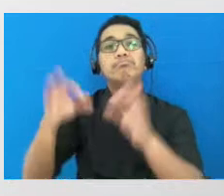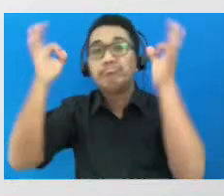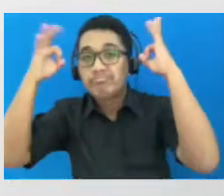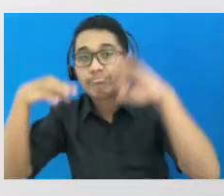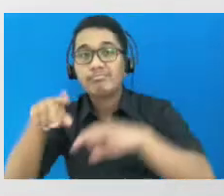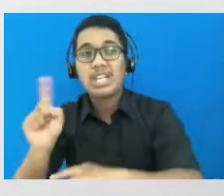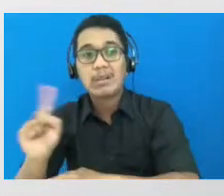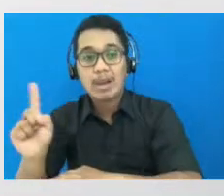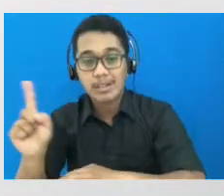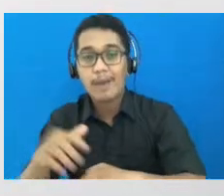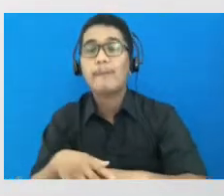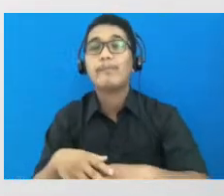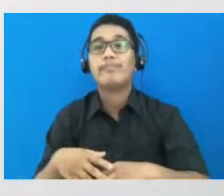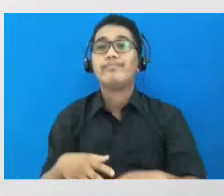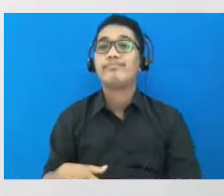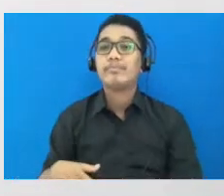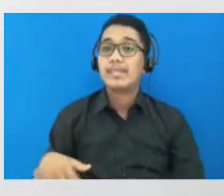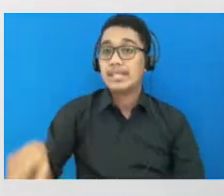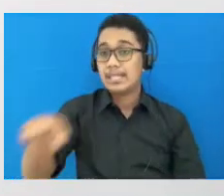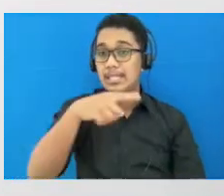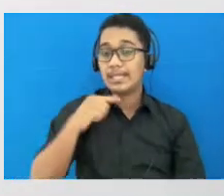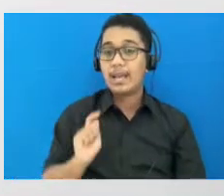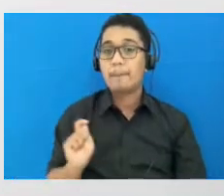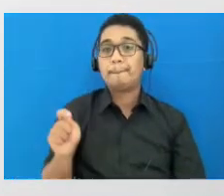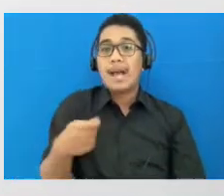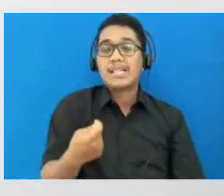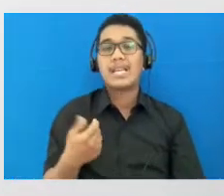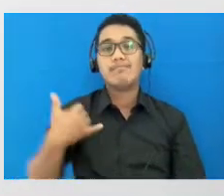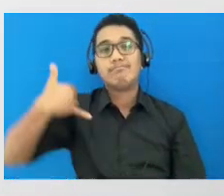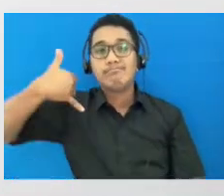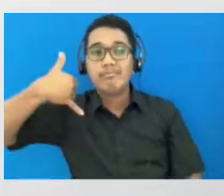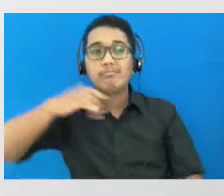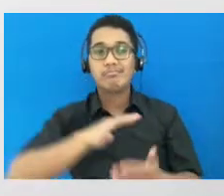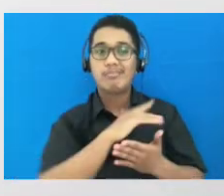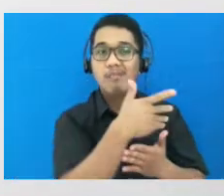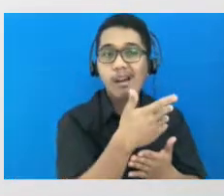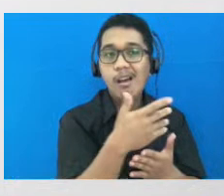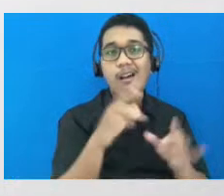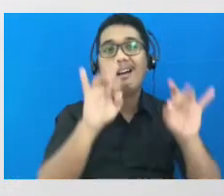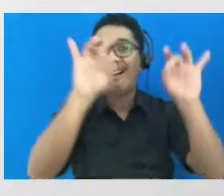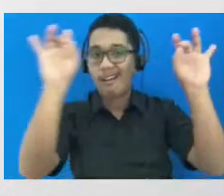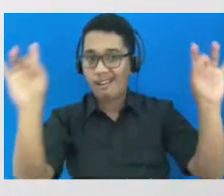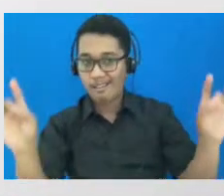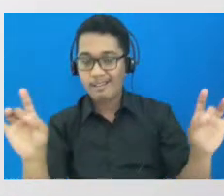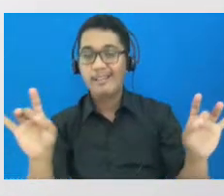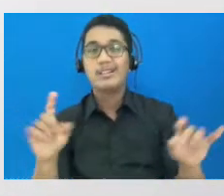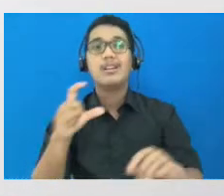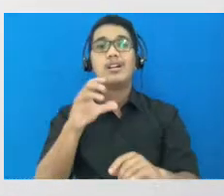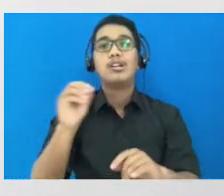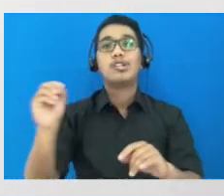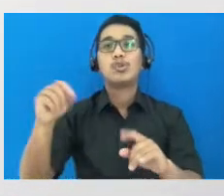mana, kita menggunakan device apa, dan lain-lain. Nah, cookies itu